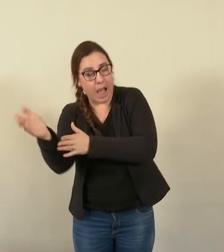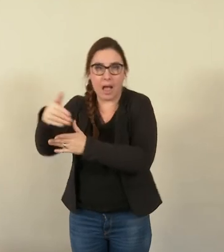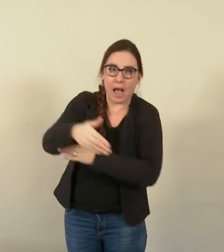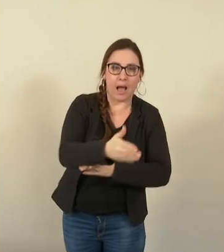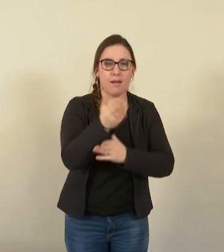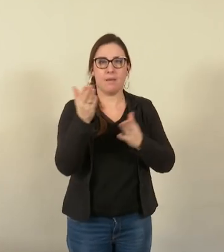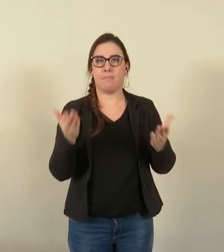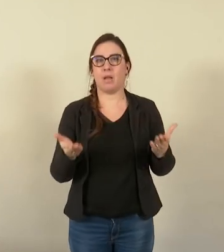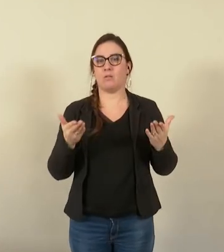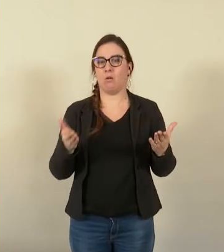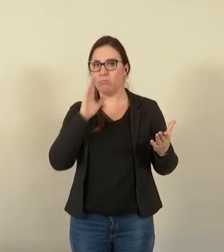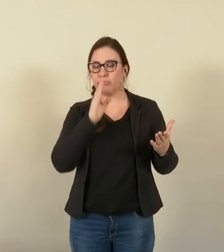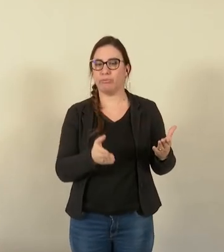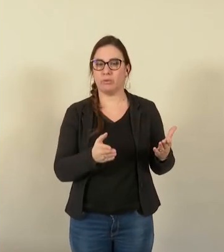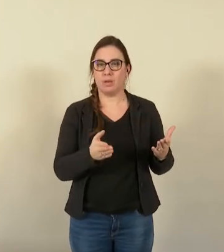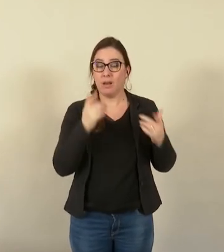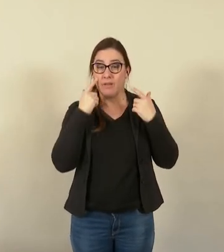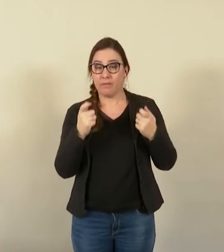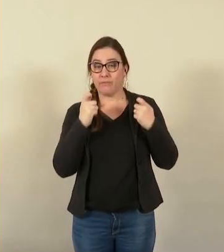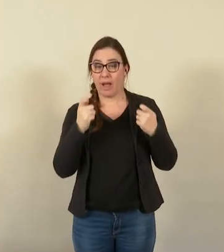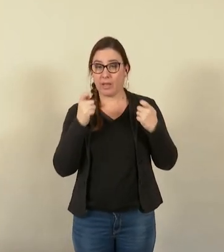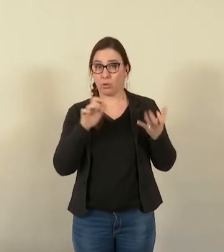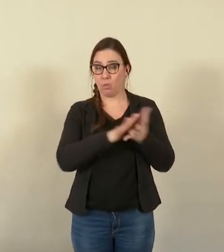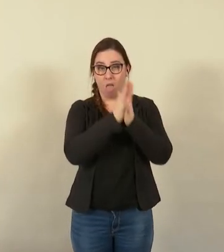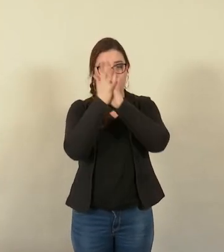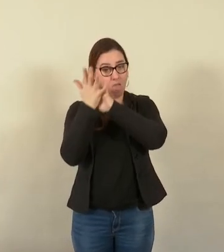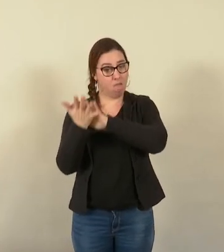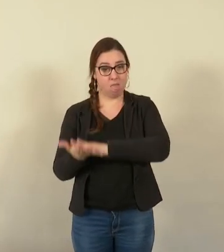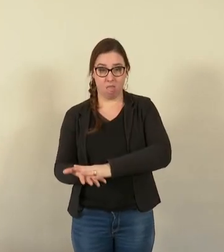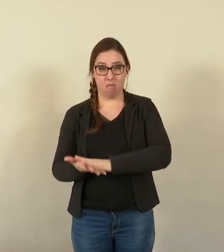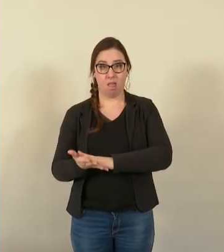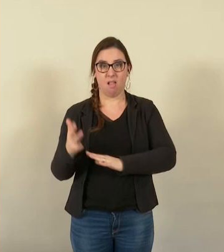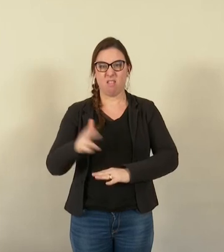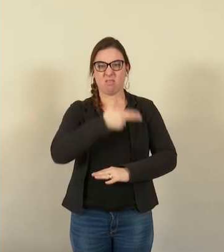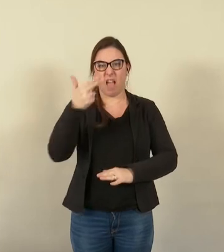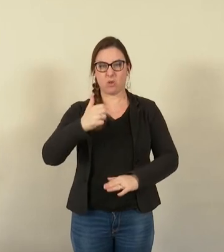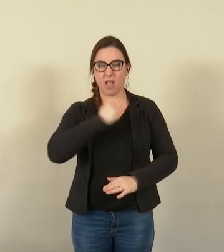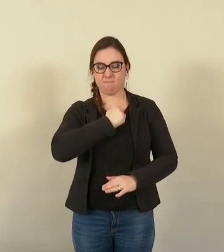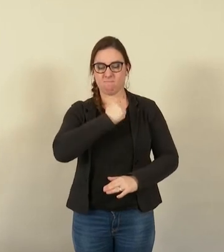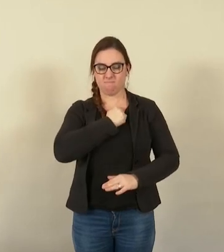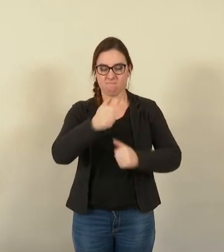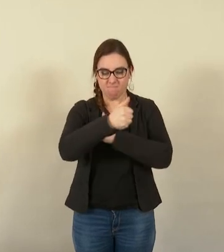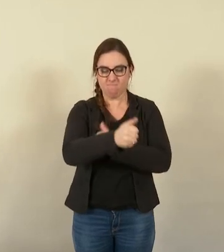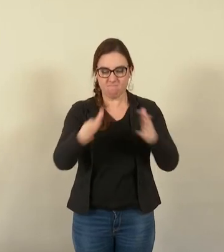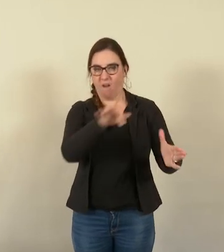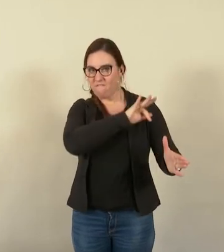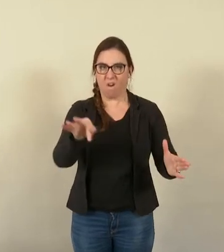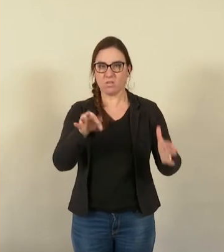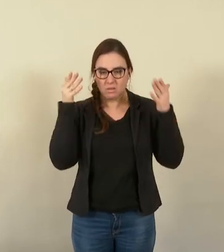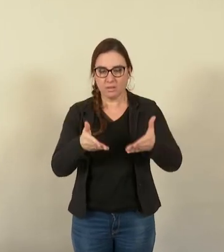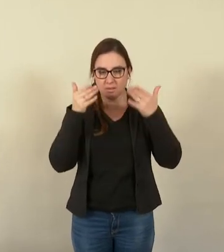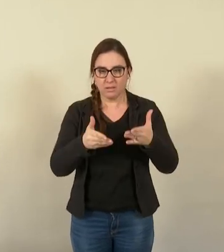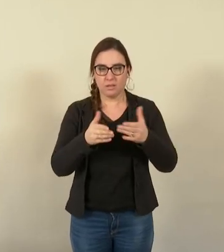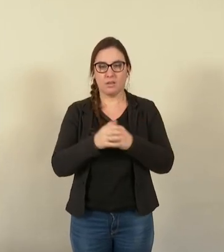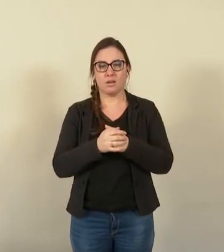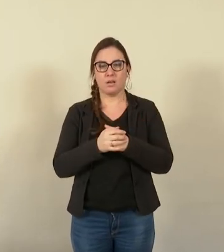peut souligner garde à ce que ce revirement ne se transforme pas en nationalisme euh et euh quand on entend parler de